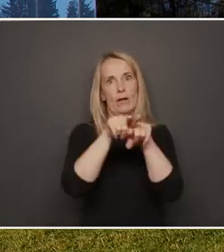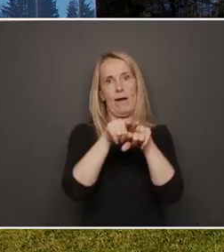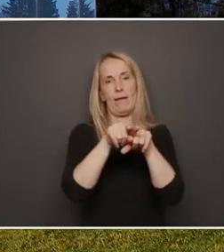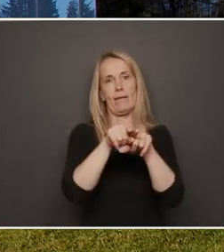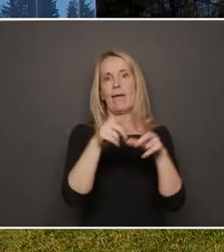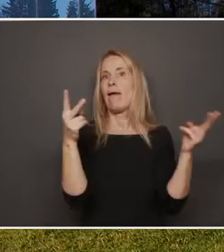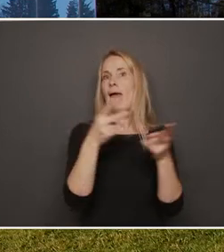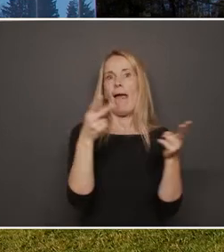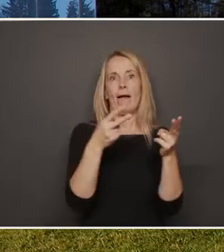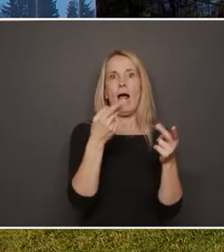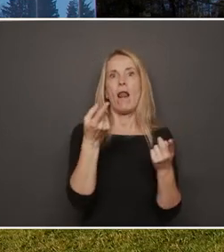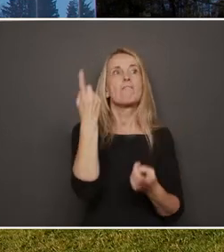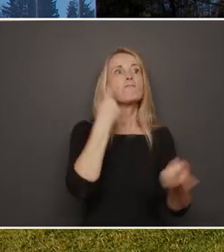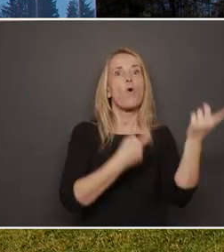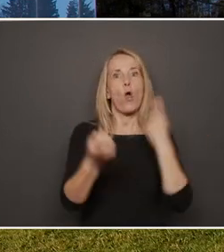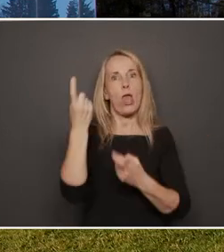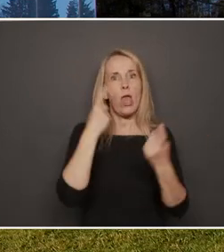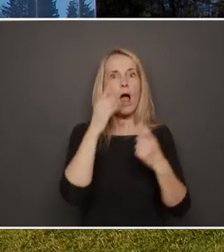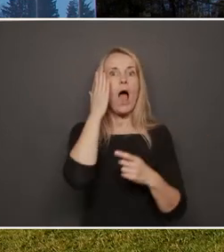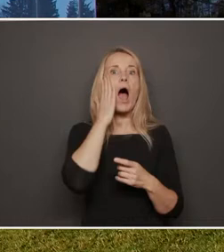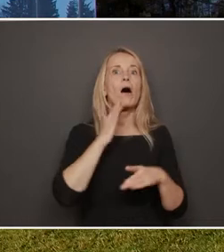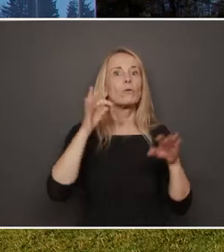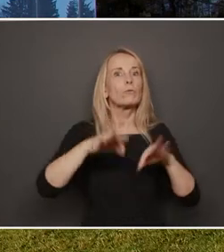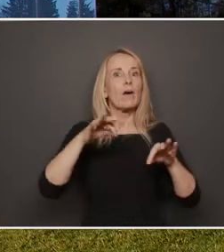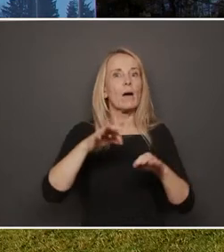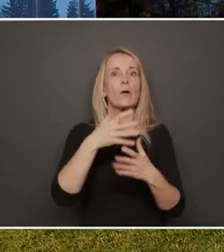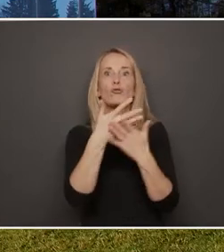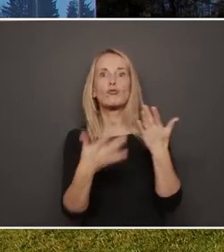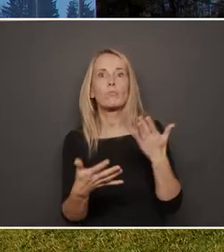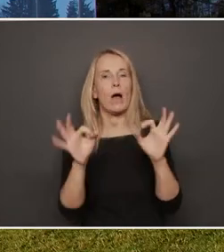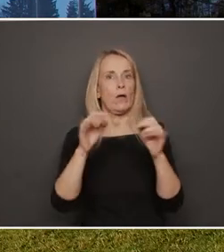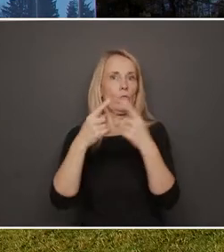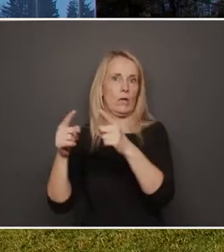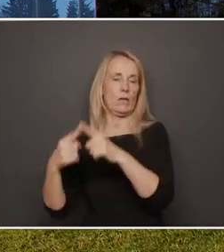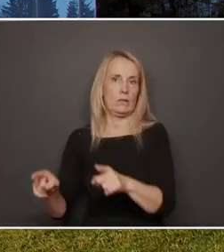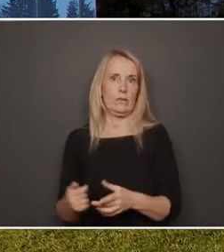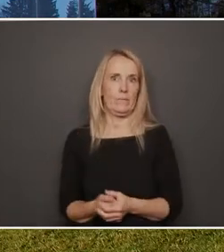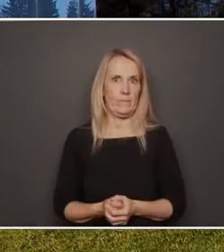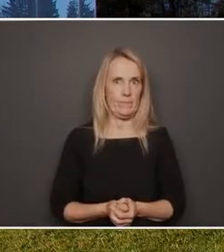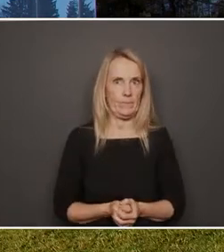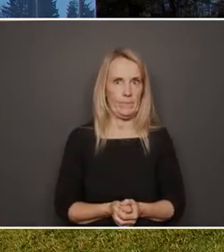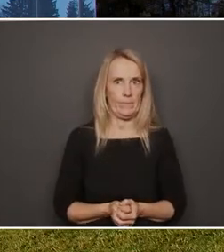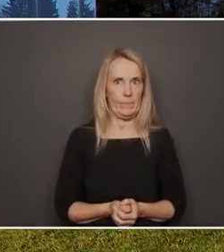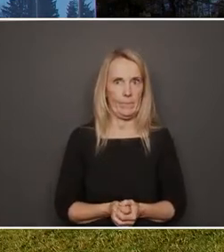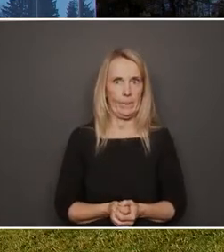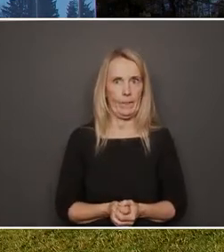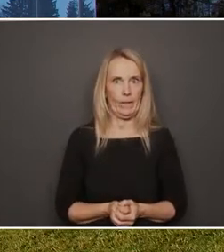egal welcher Herkunft, Hautfarbe, Sprache oder sonstigem.